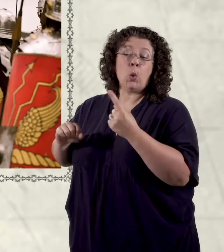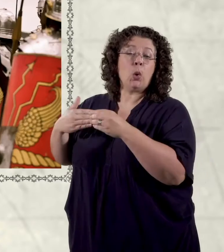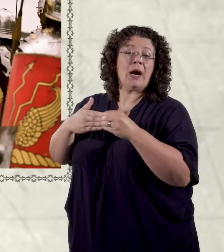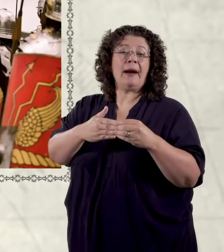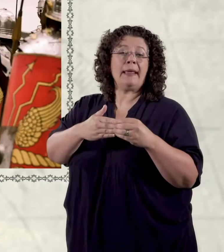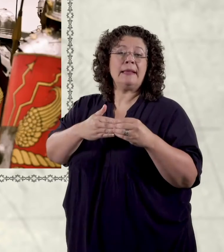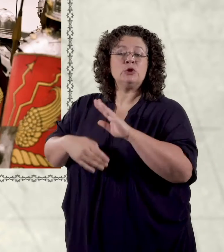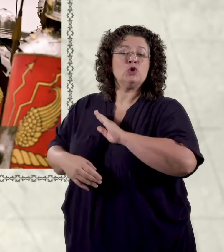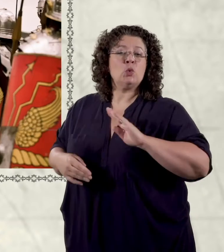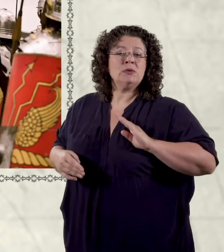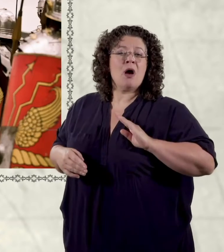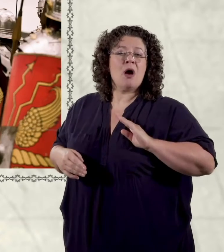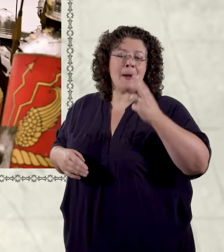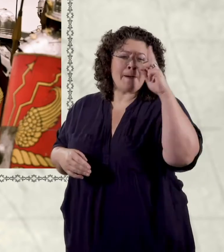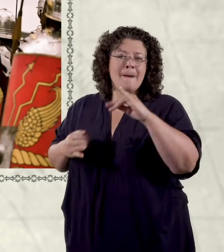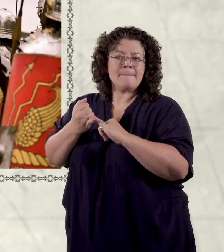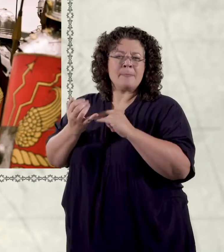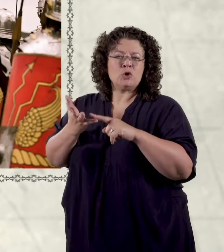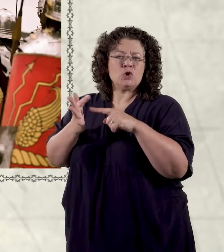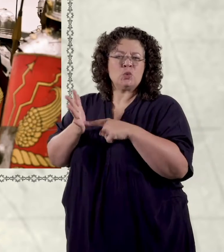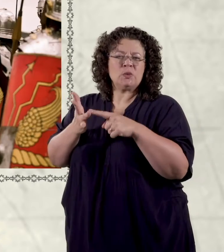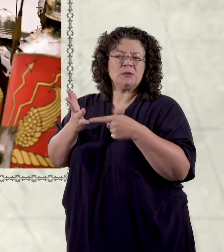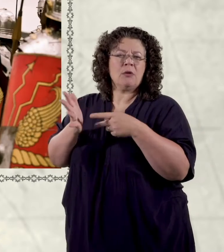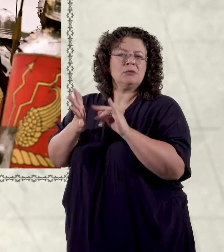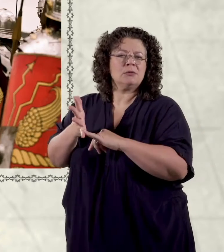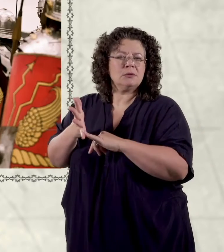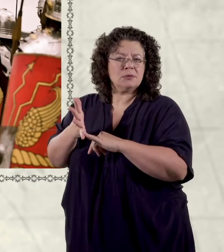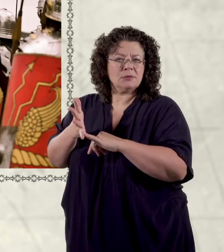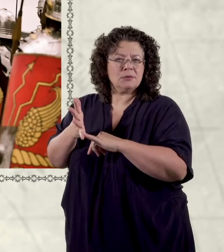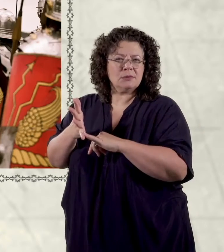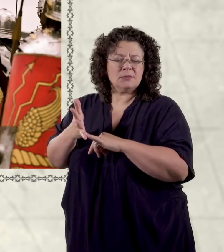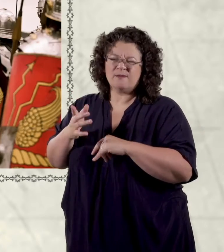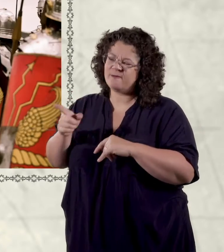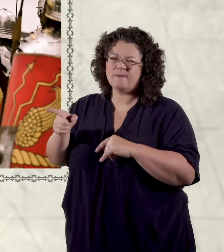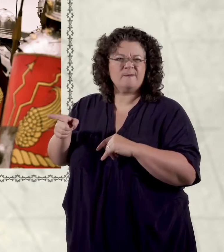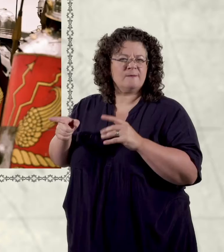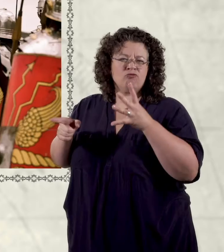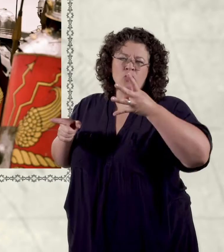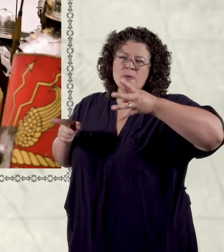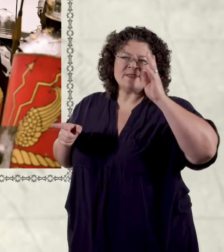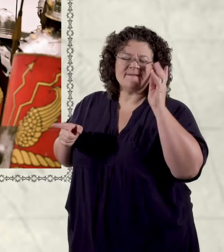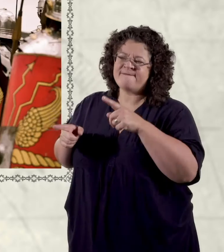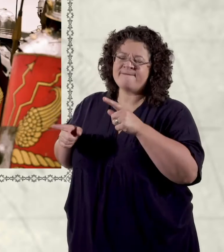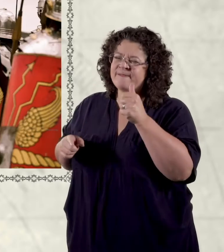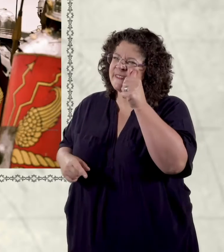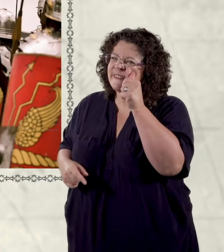tir, roedd yr Rhufeiniaid yn disgwyl. Ac yn eu harwain nhw, roedd milwr o'r